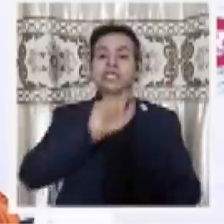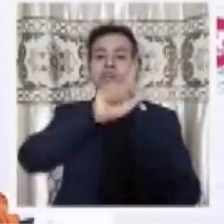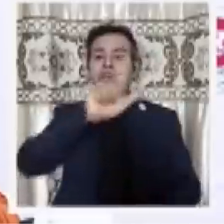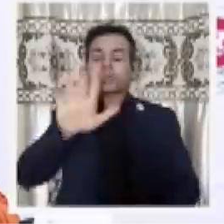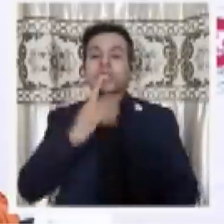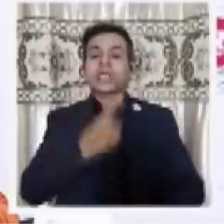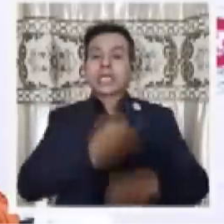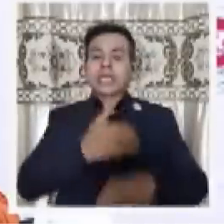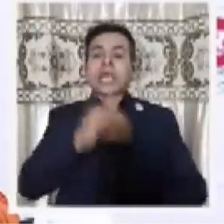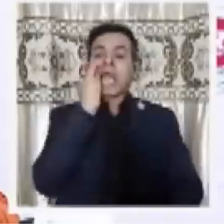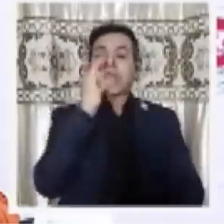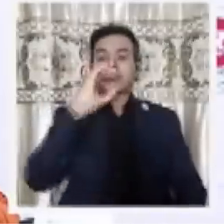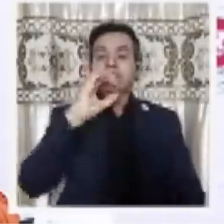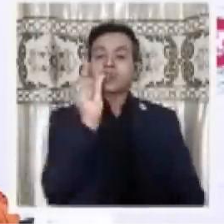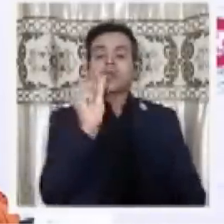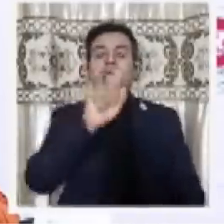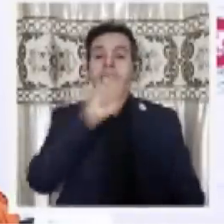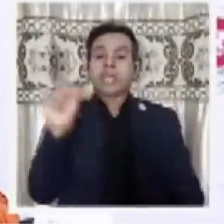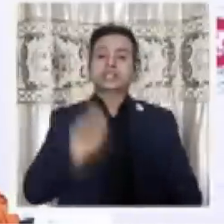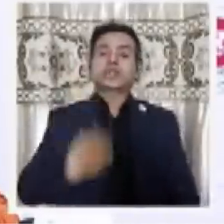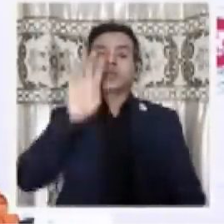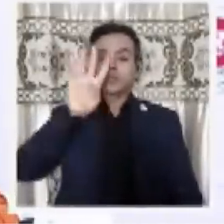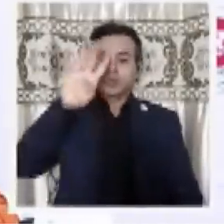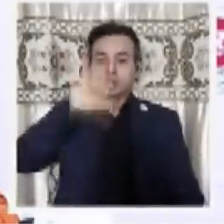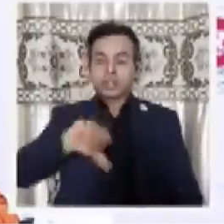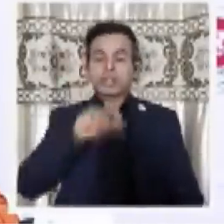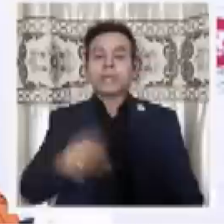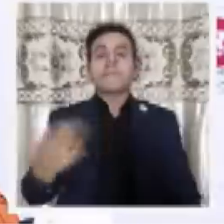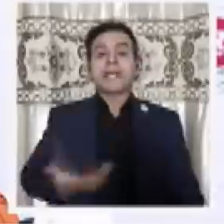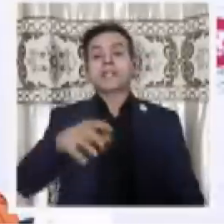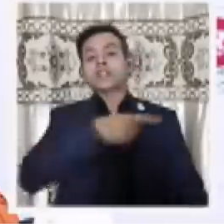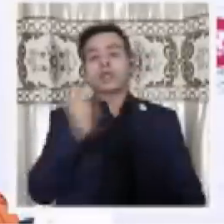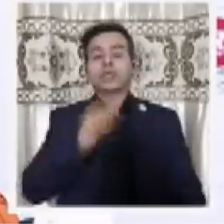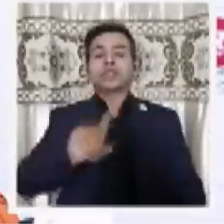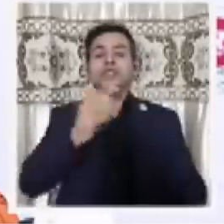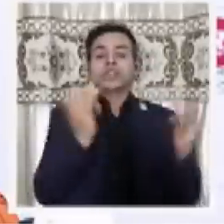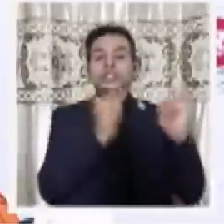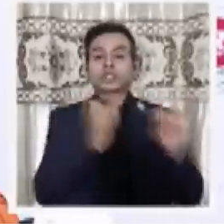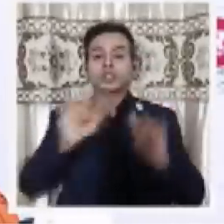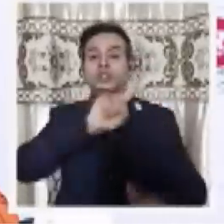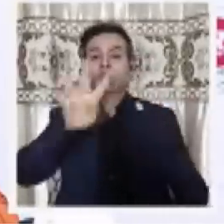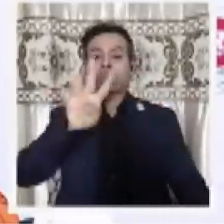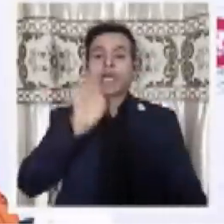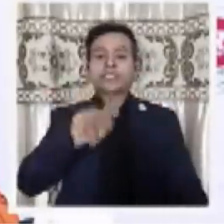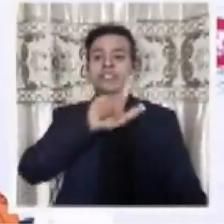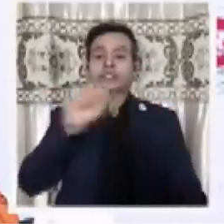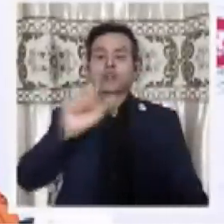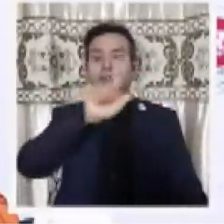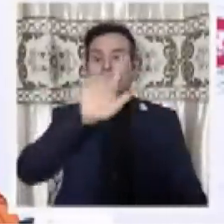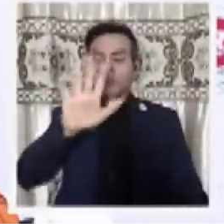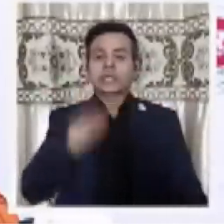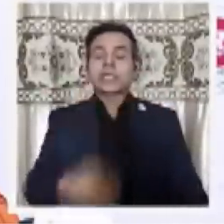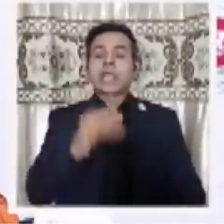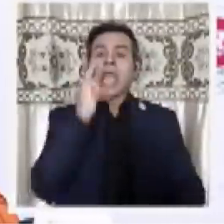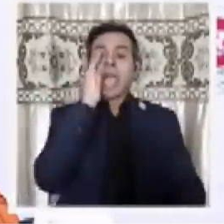কোভিড ডেডিকেটেড হাসপাতালের শয্যা সংখ্যার তথ্য। ঢাকা মহানগরীতে সাধারণ শয্যা সংখ্যা 6,075টি, ঢাকা মহানগরীতে আইসিইউ